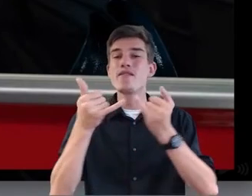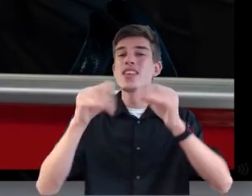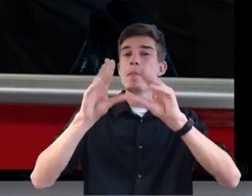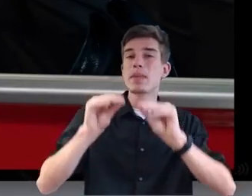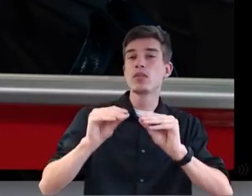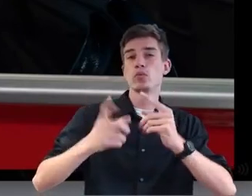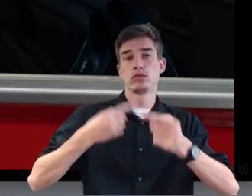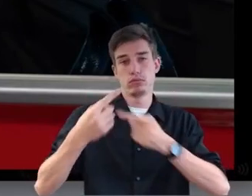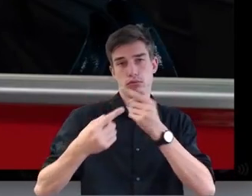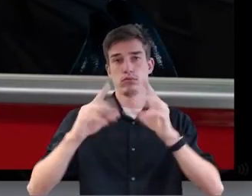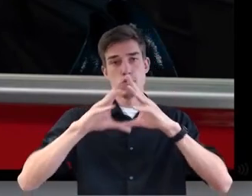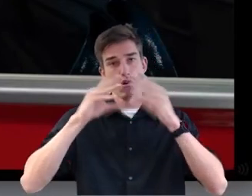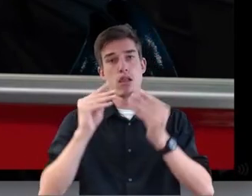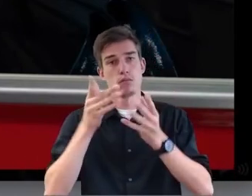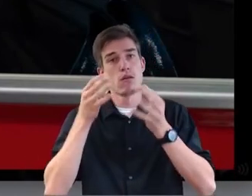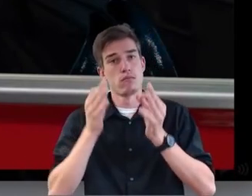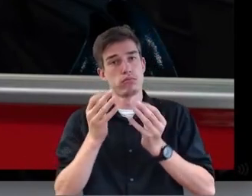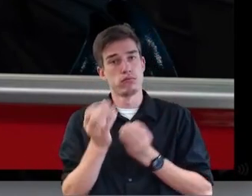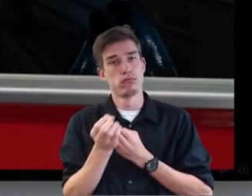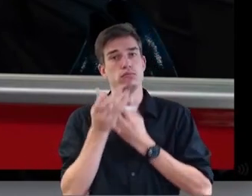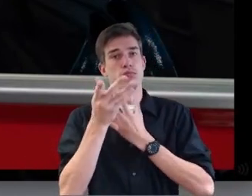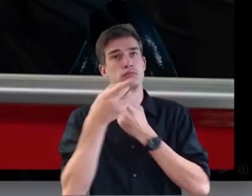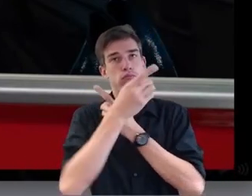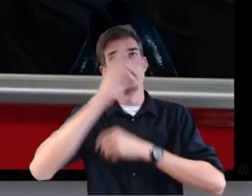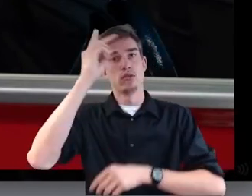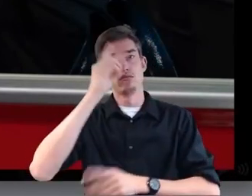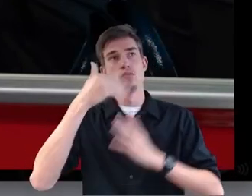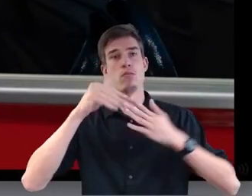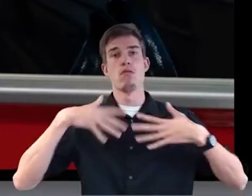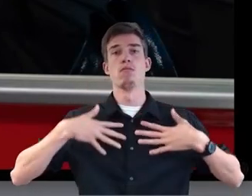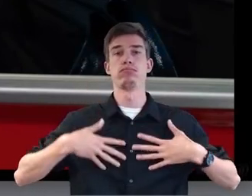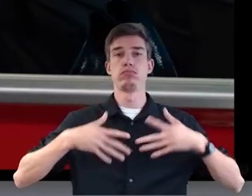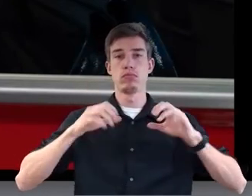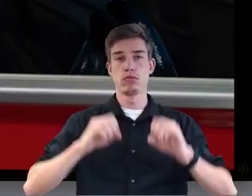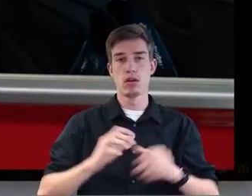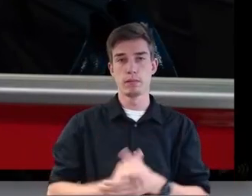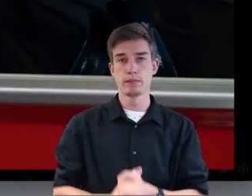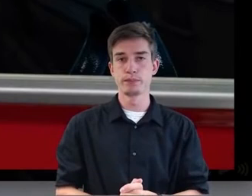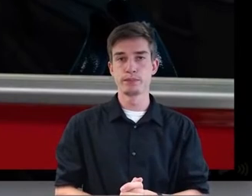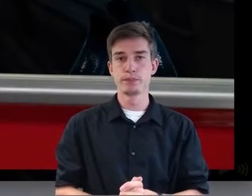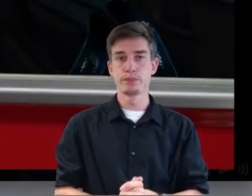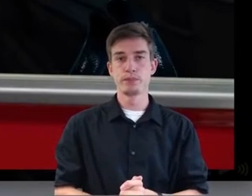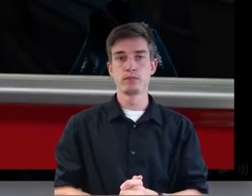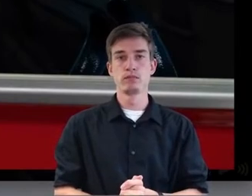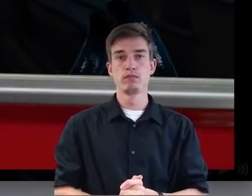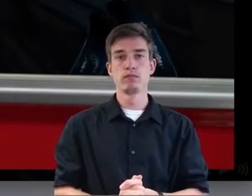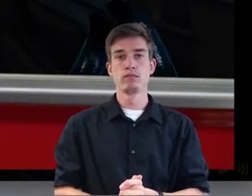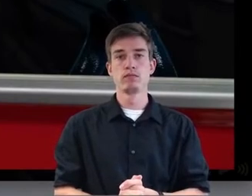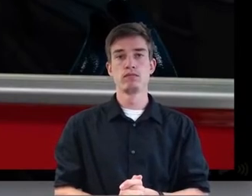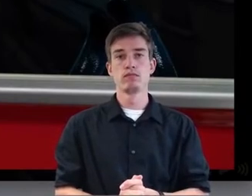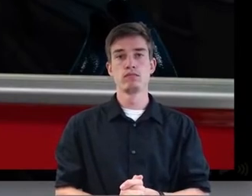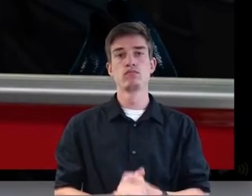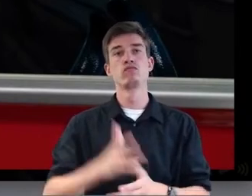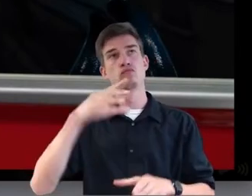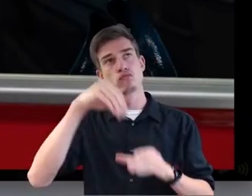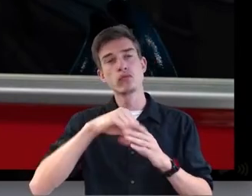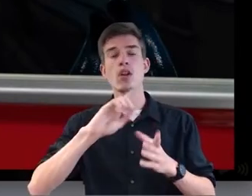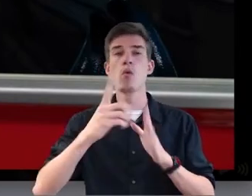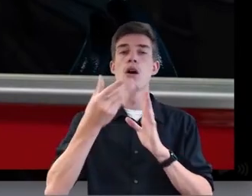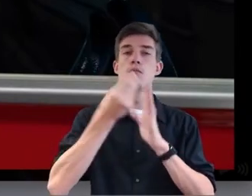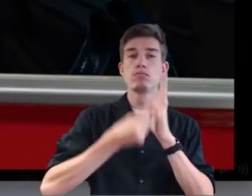Hier wird also der Ablauf, der zur Entnahme der Tragkraftspritze führt, beziehungsweise wieder die Verlastung im Einzelnen beschrieben in Form